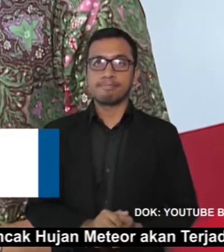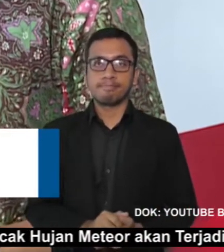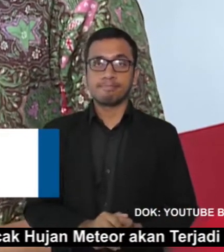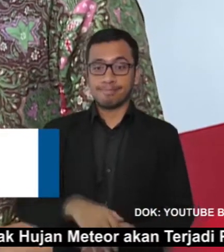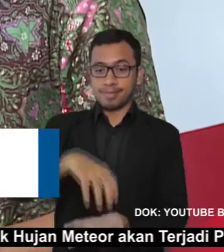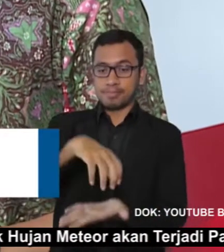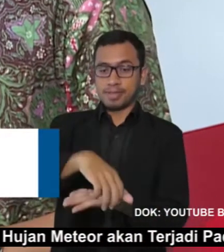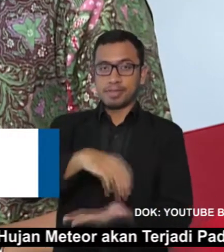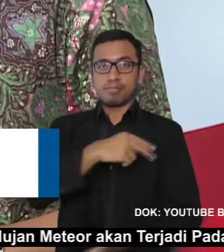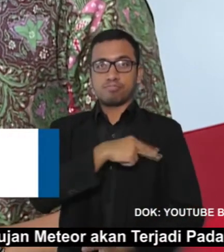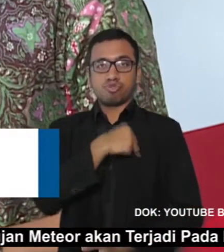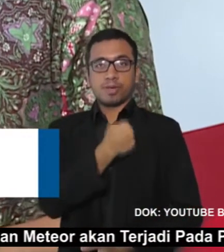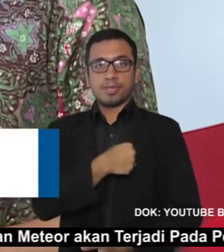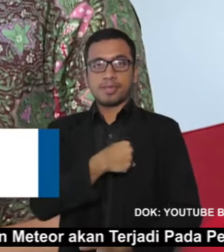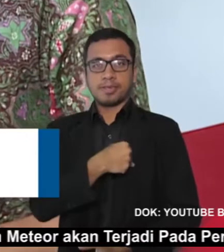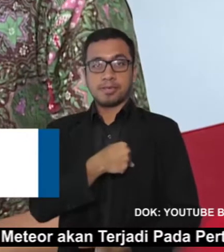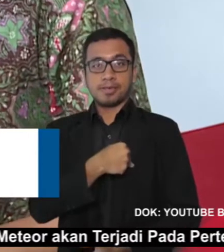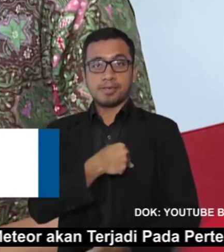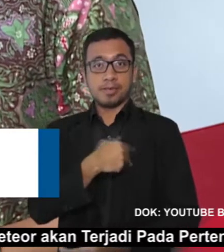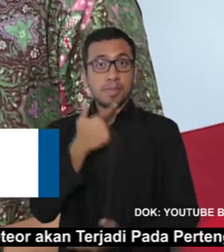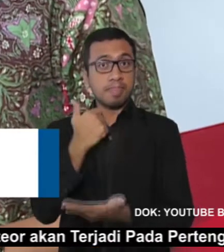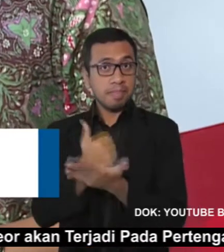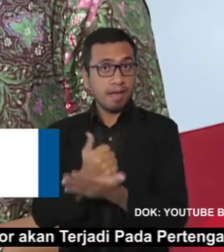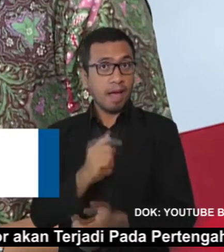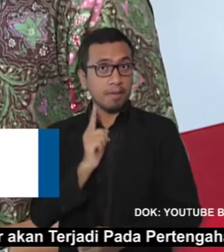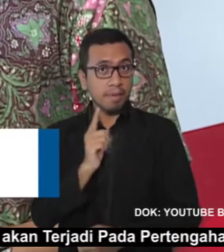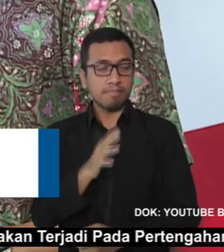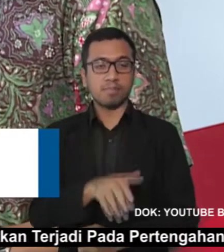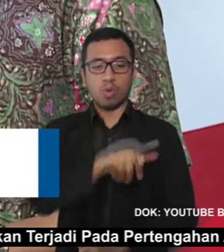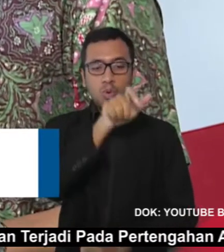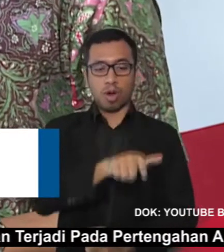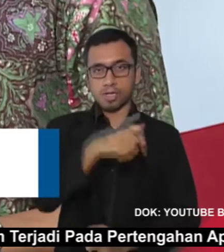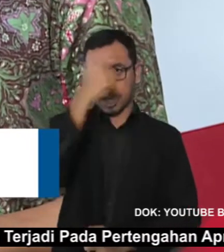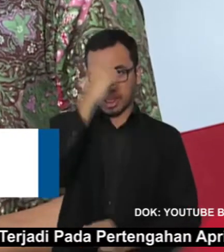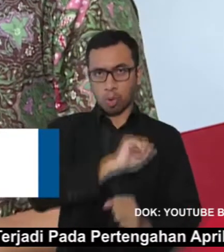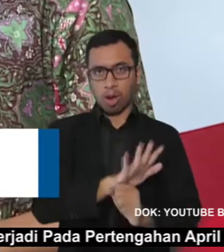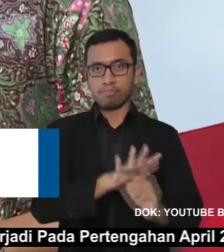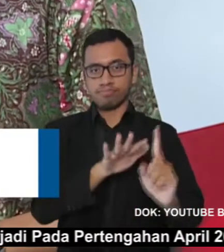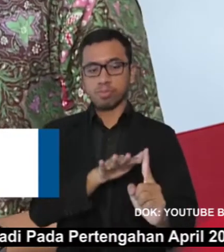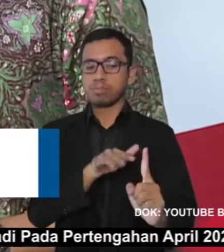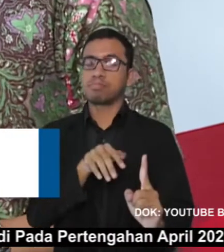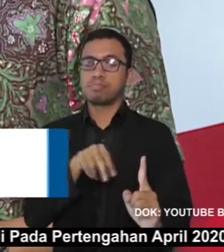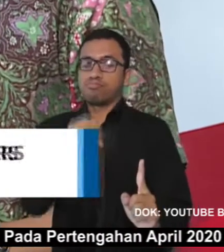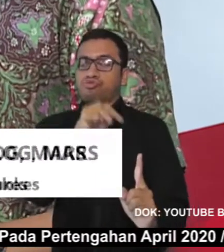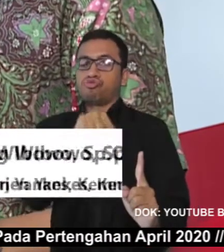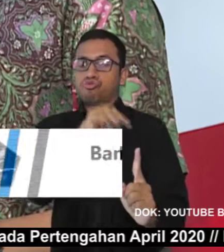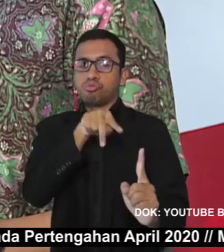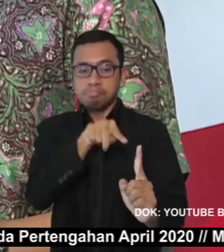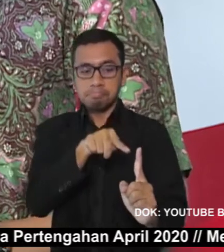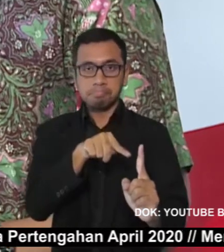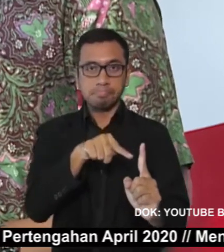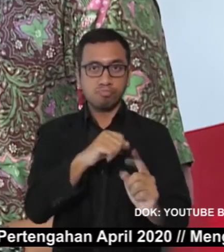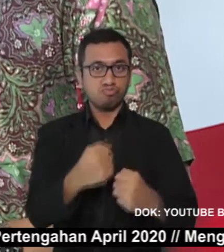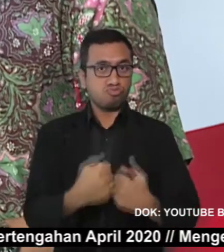melakukan skrining terhadap copied Hai metode skrining yang dilakukan